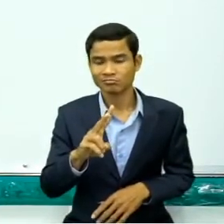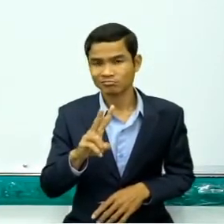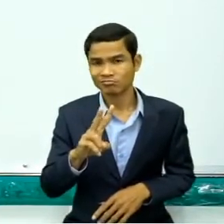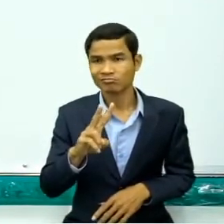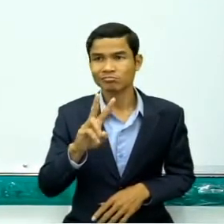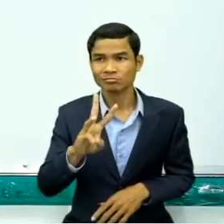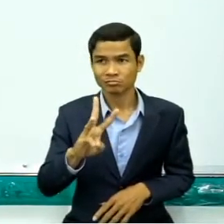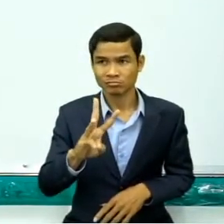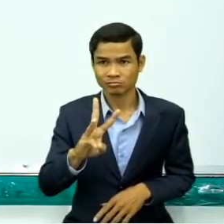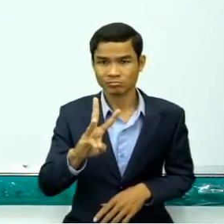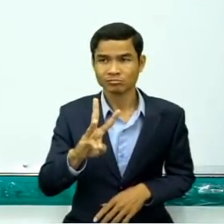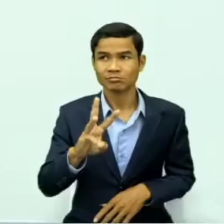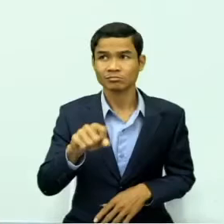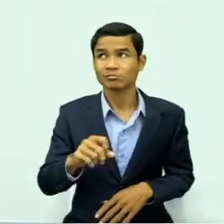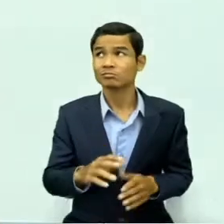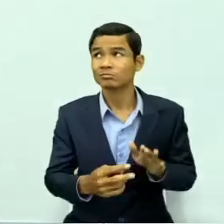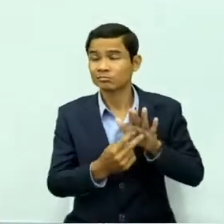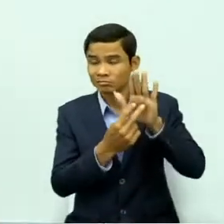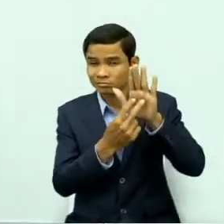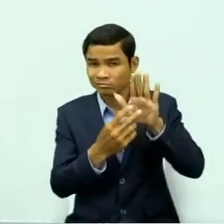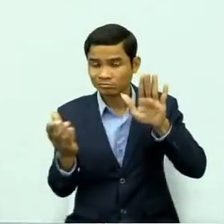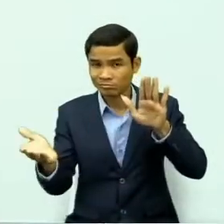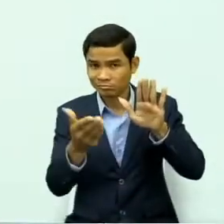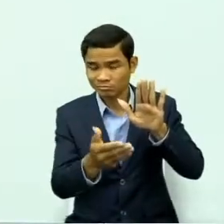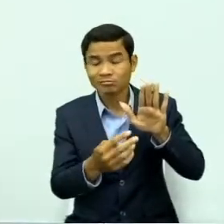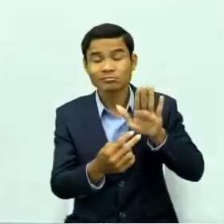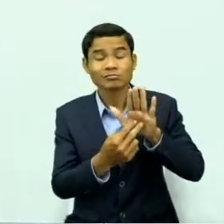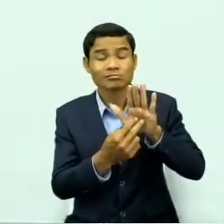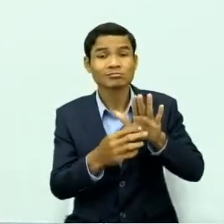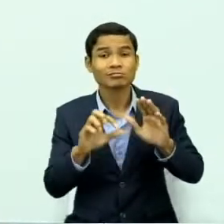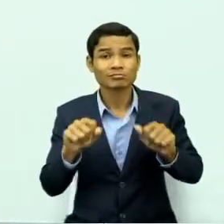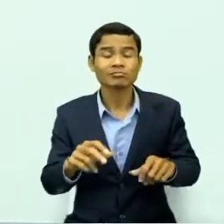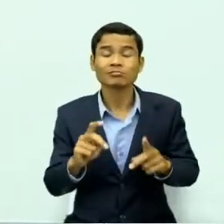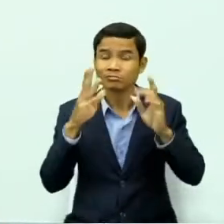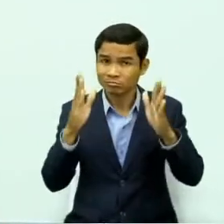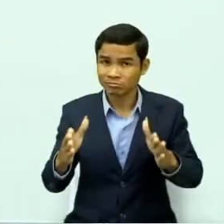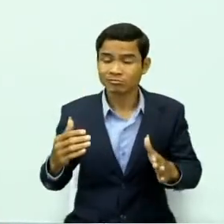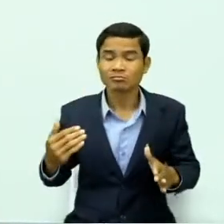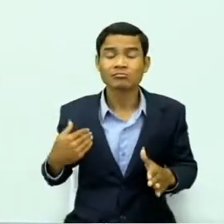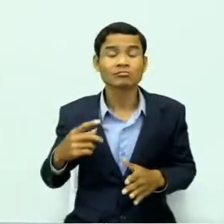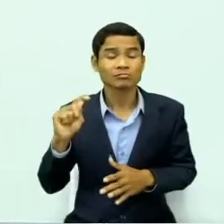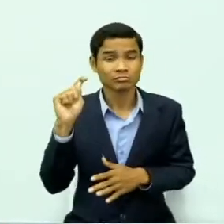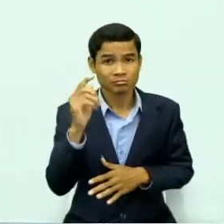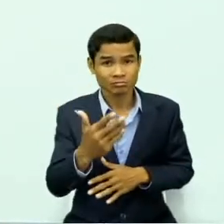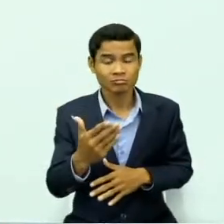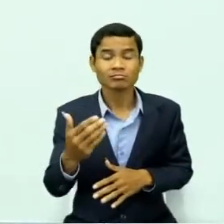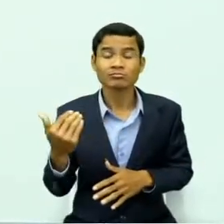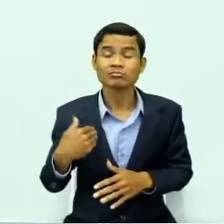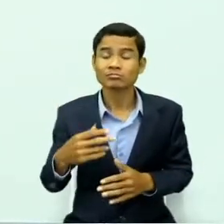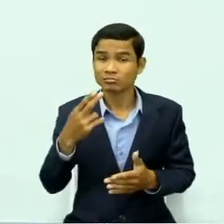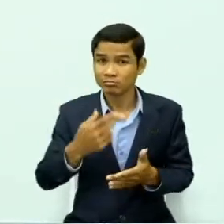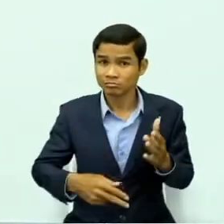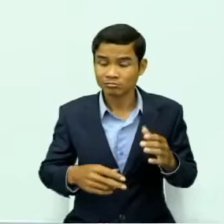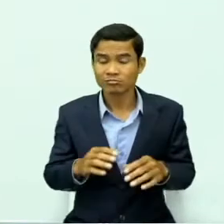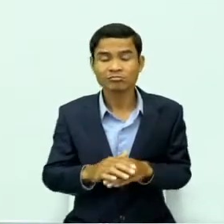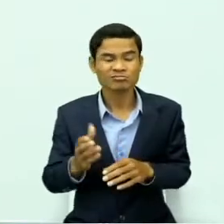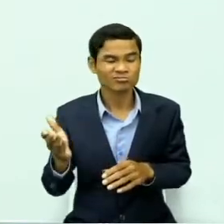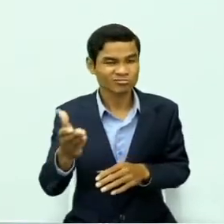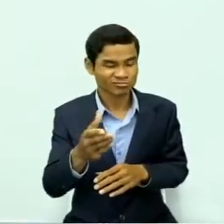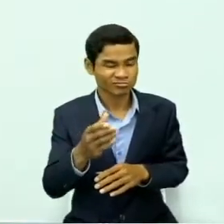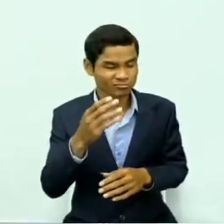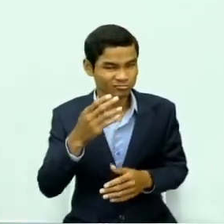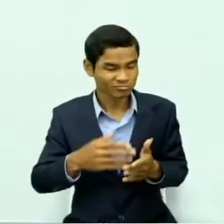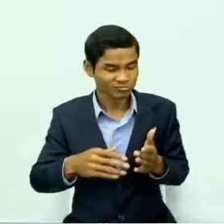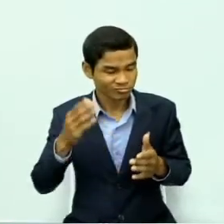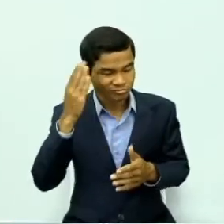Muối. Tí. Bầy dê. Chà, cứ nè cổ miên rục phiệp tiệt hai nó, ta rục ở vấy con đăng ớt con.